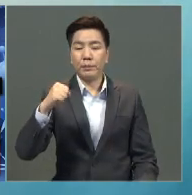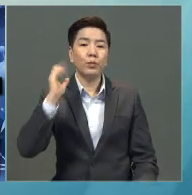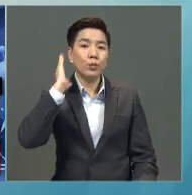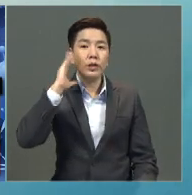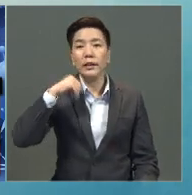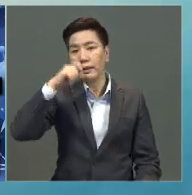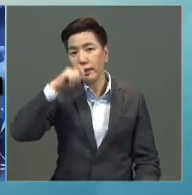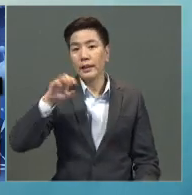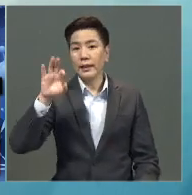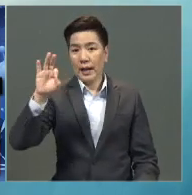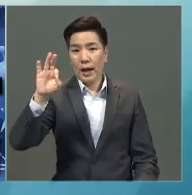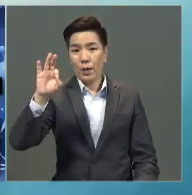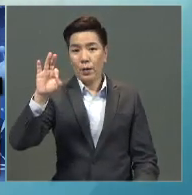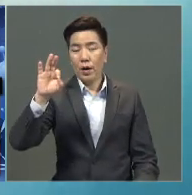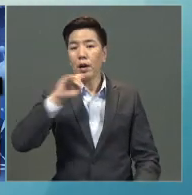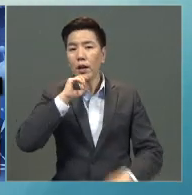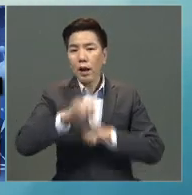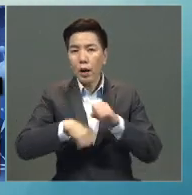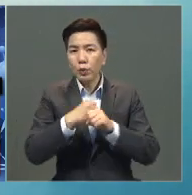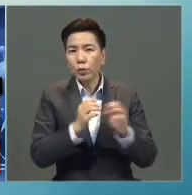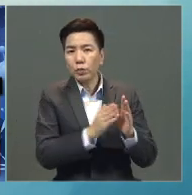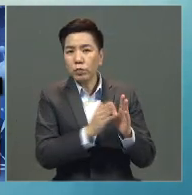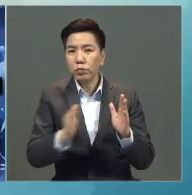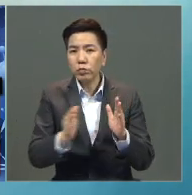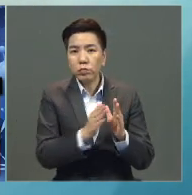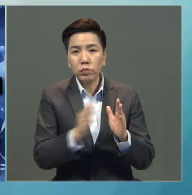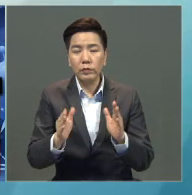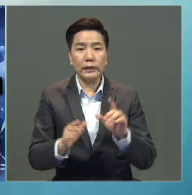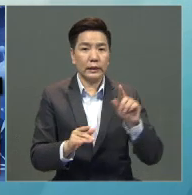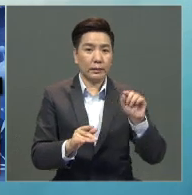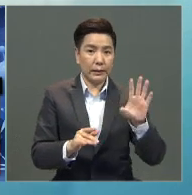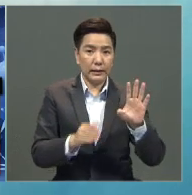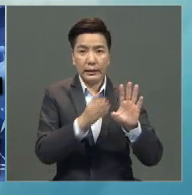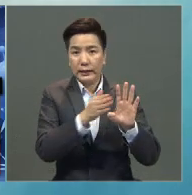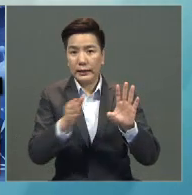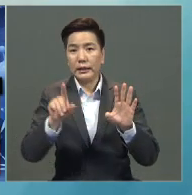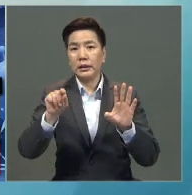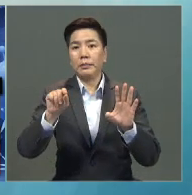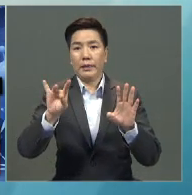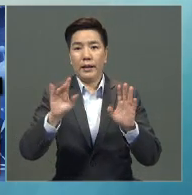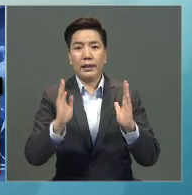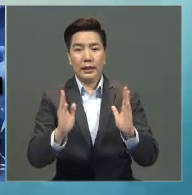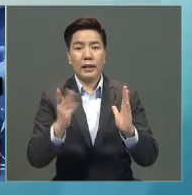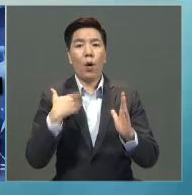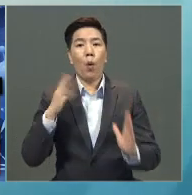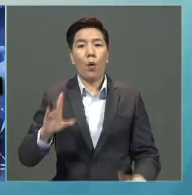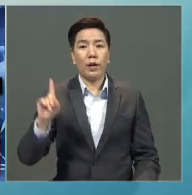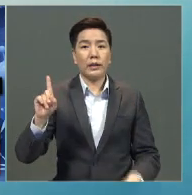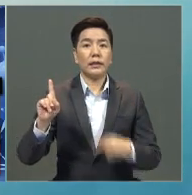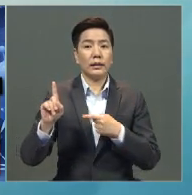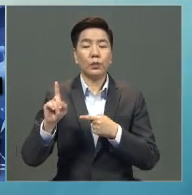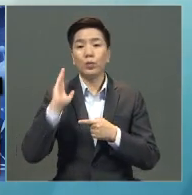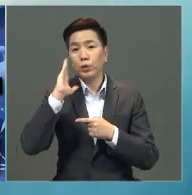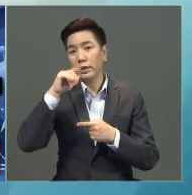ของการที่เข้ามาอย่างประเทศไทยนะครับซาอุดิอาระเบียสิบปรายนะครับเป็นนักศึกษาชายไทย9รายอายุก็อยู่ในช่วง 24ถึง 28ปีอีก 1